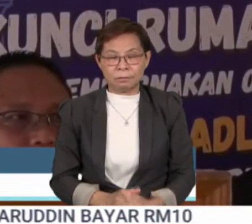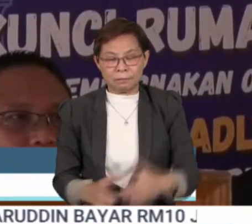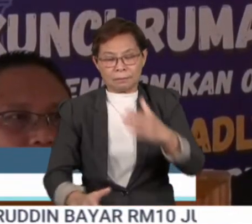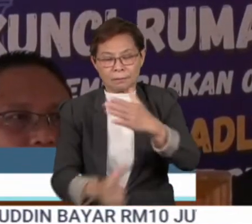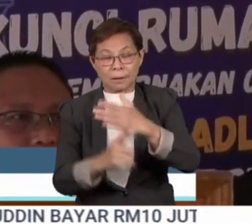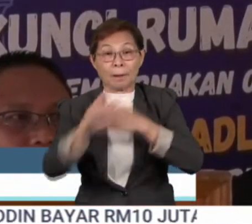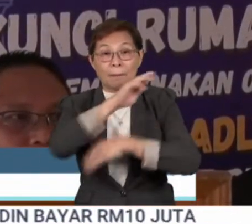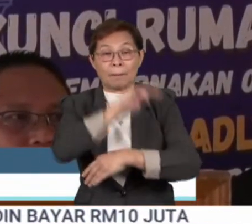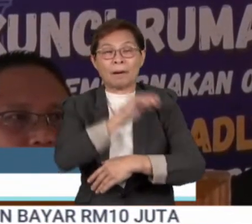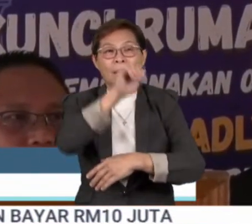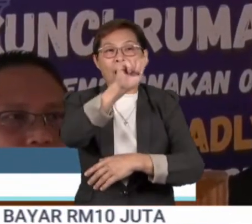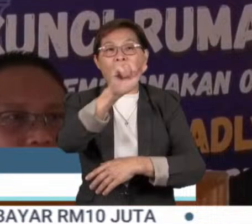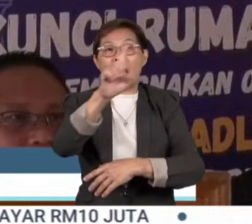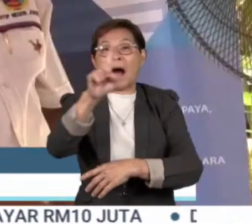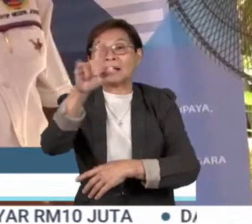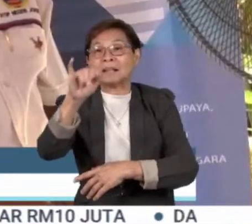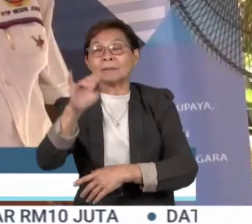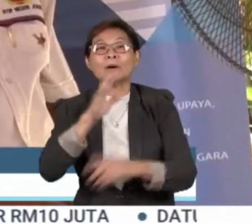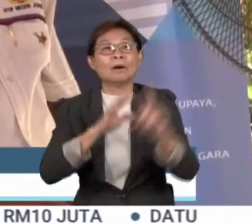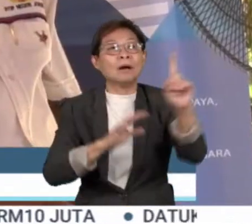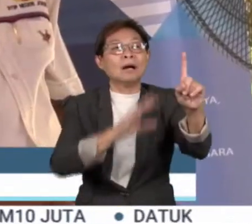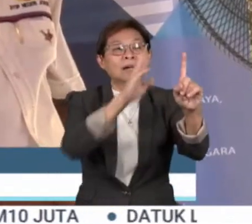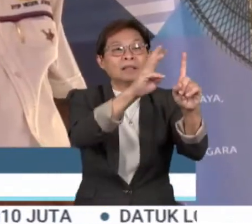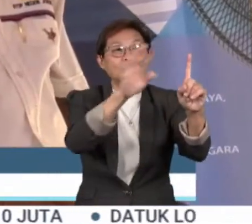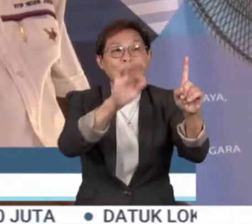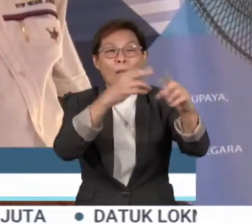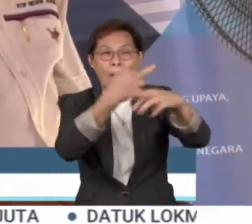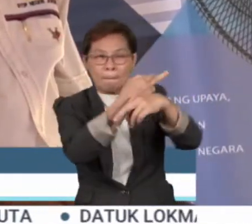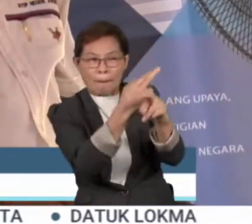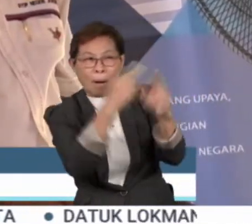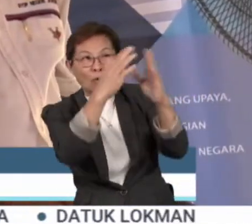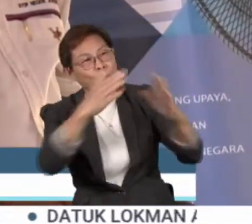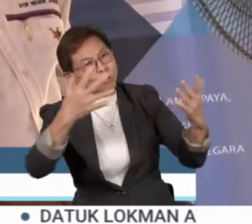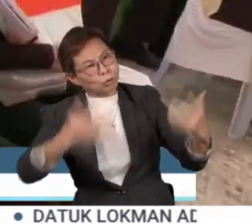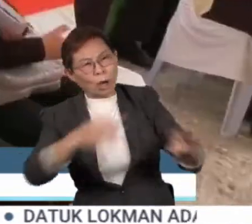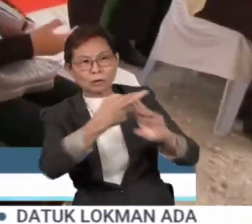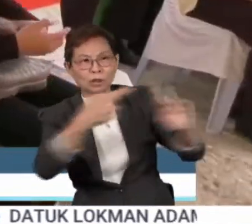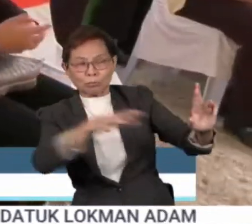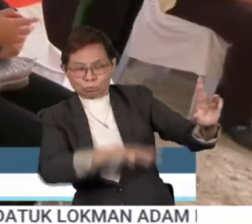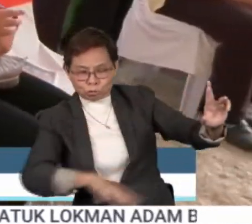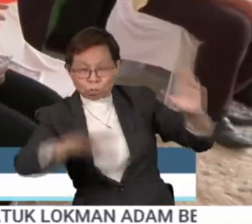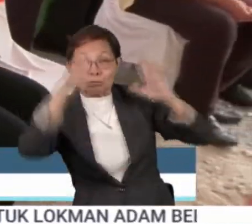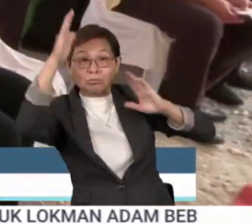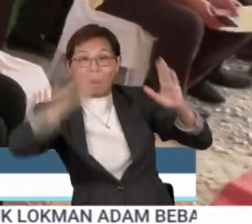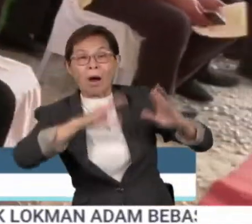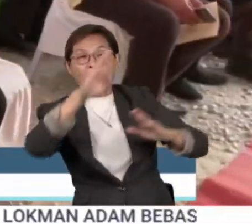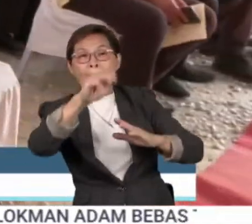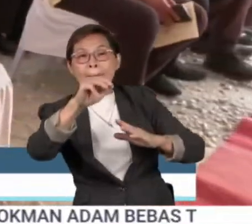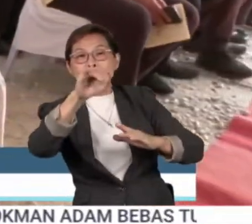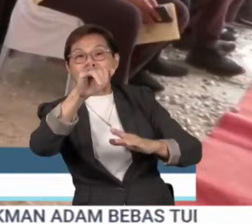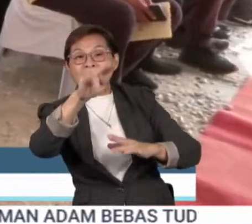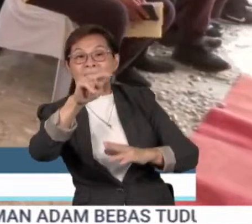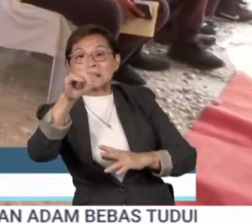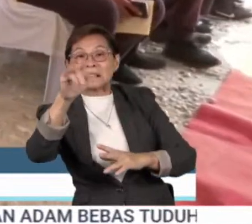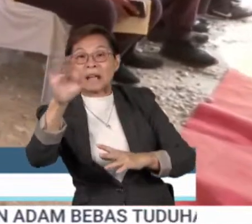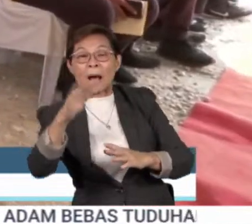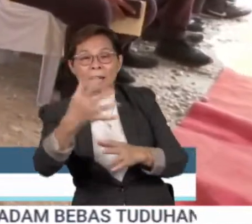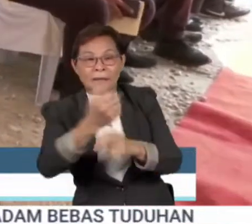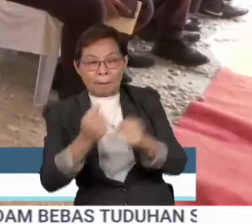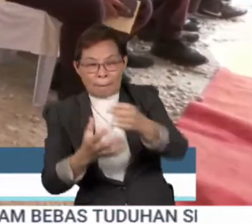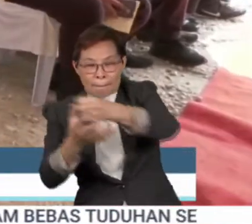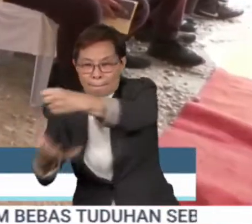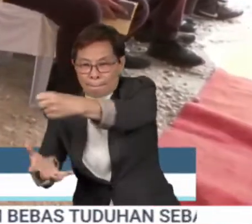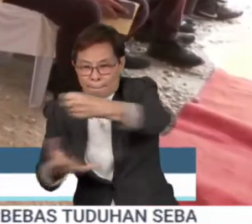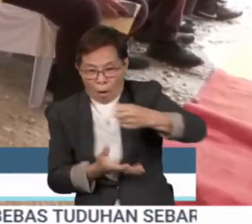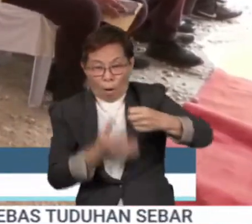Timbalan Menterinya Adli Zahari berkata 169 pembaikan rumah berjaya disiapkan di seluruh negara. MINDEF juga akan terus mendapatkan peruntukan